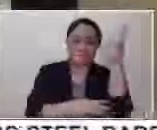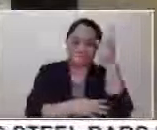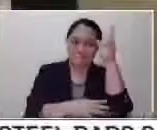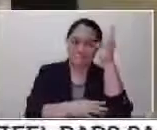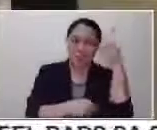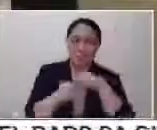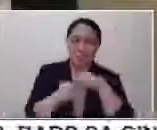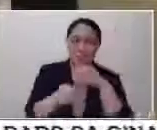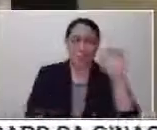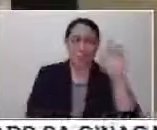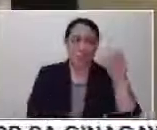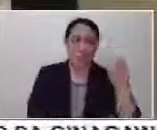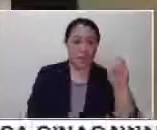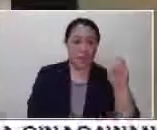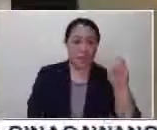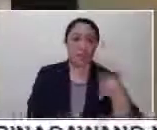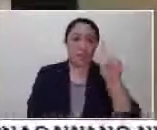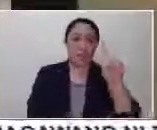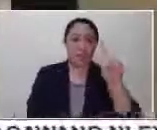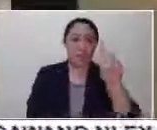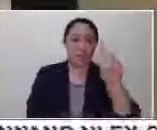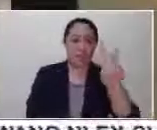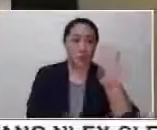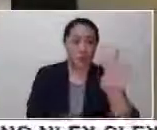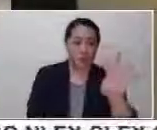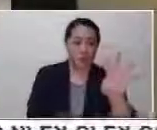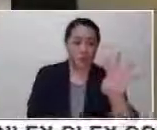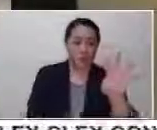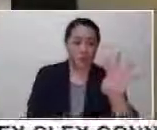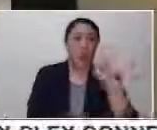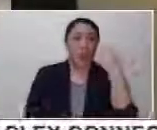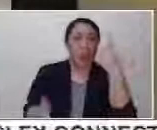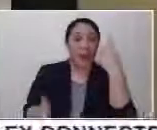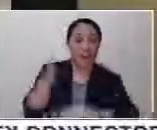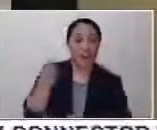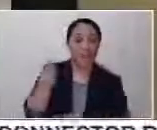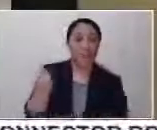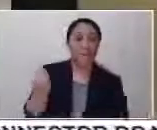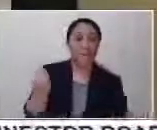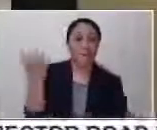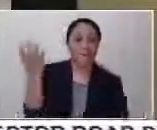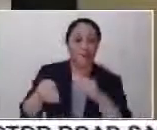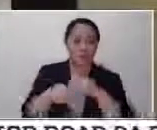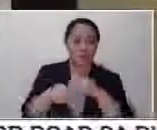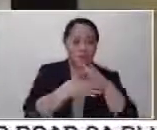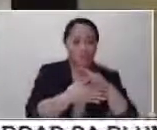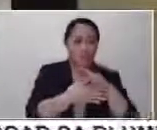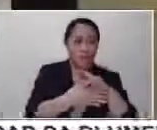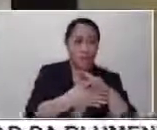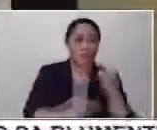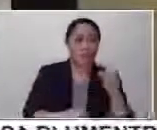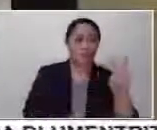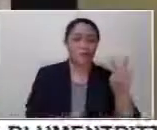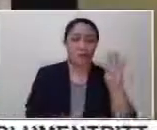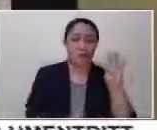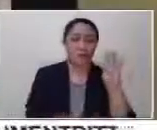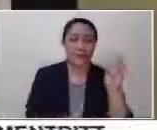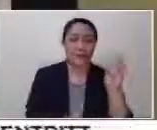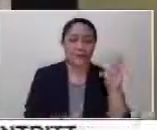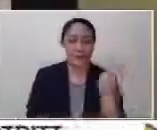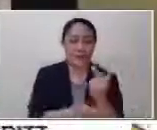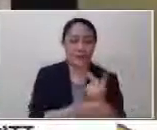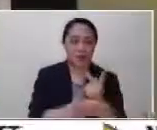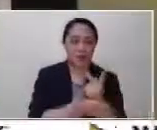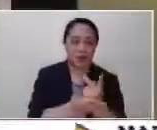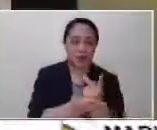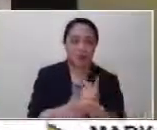Alamin natin, bentahan ngayon ng karneng baboy at manok sa palengke ng Litex dyan sa Commonwealth QC. Nakatutok doon live